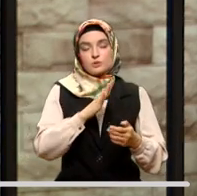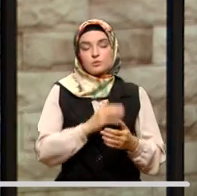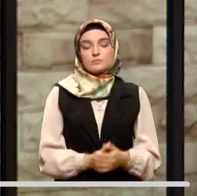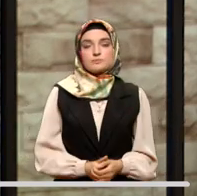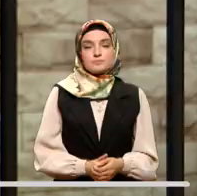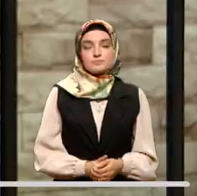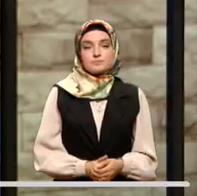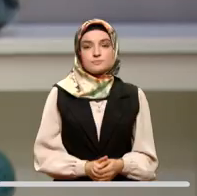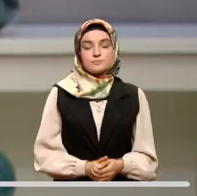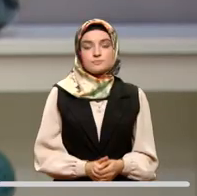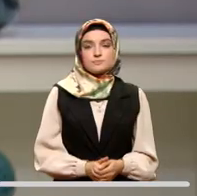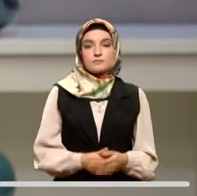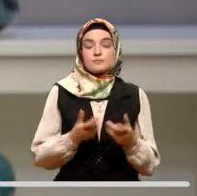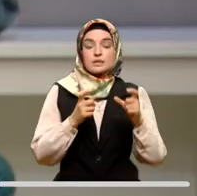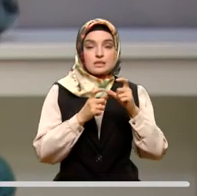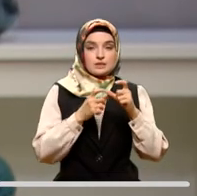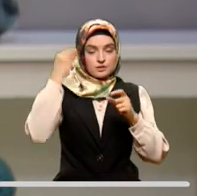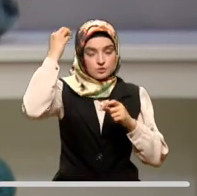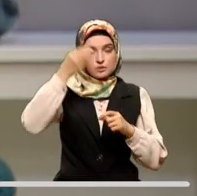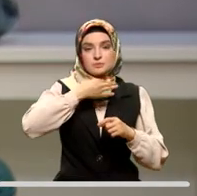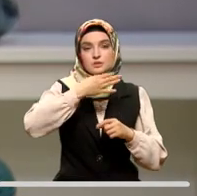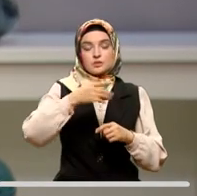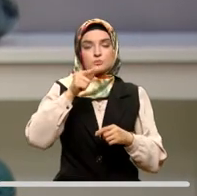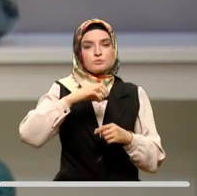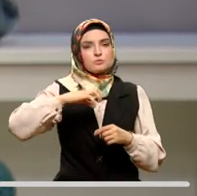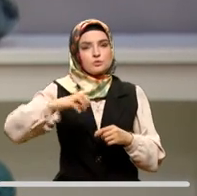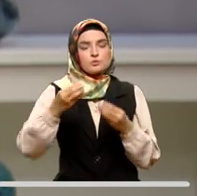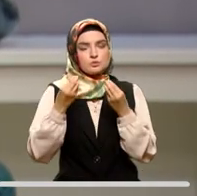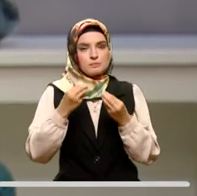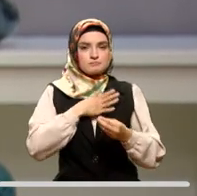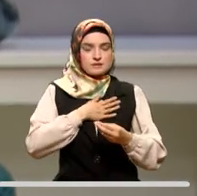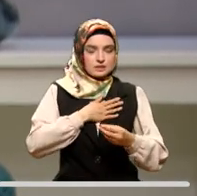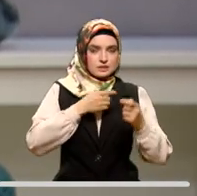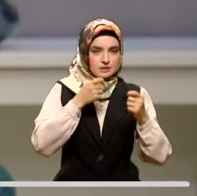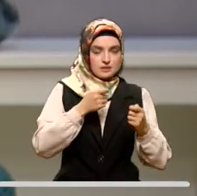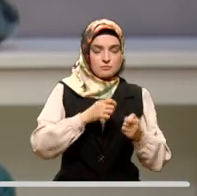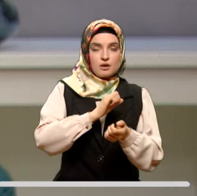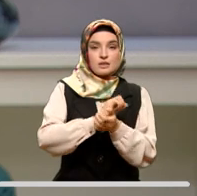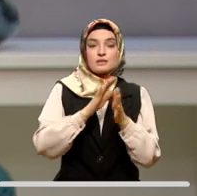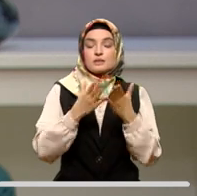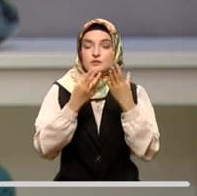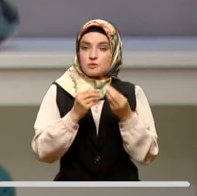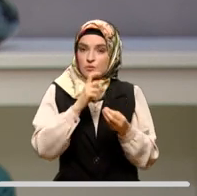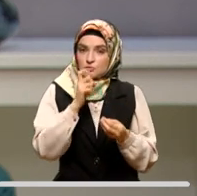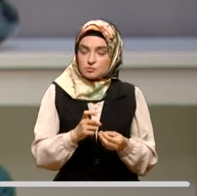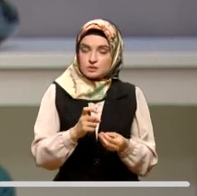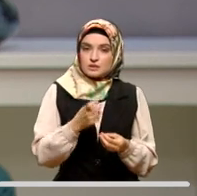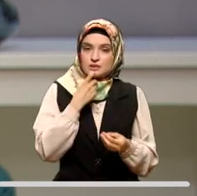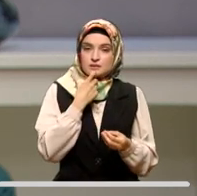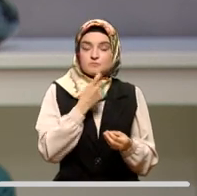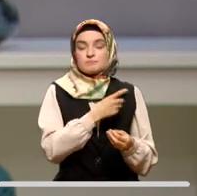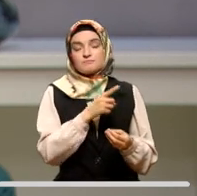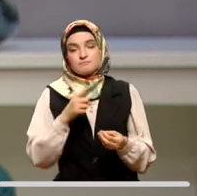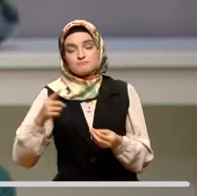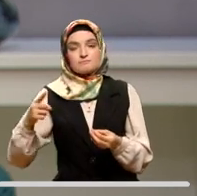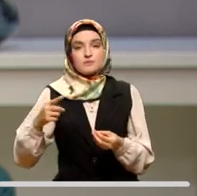Maalesef. Peki. Seyda Hocam çok teşekkür ediyorum. Bu bölümde böyle güzelce bir din eğitimi, ailede nasıl olmalı, çocuğa nasıl yaklaşılmalı, yaş ilerleyerek